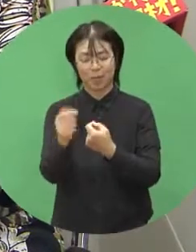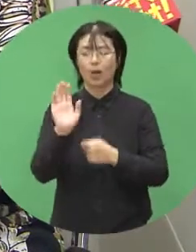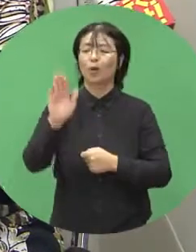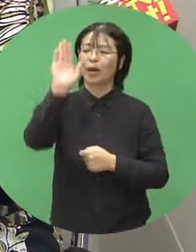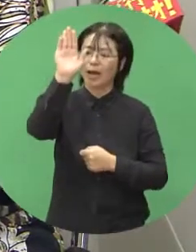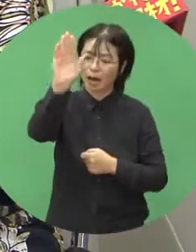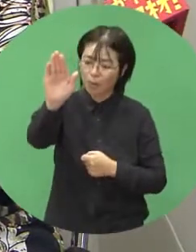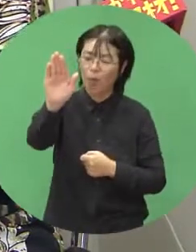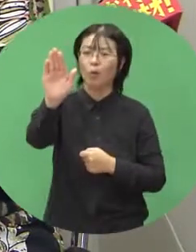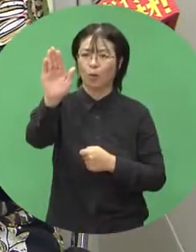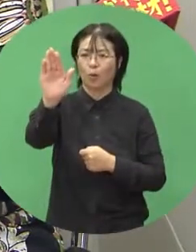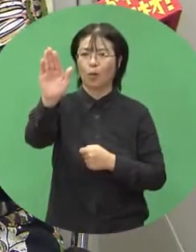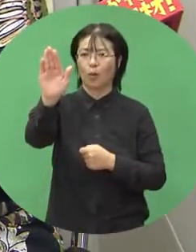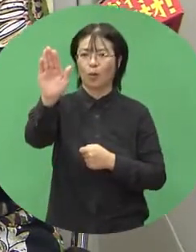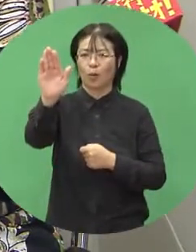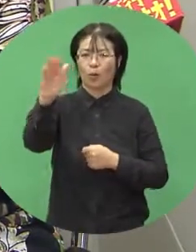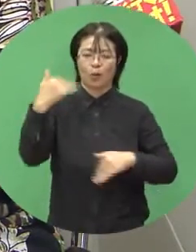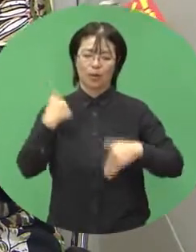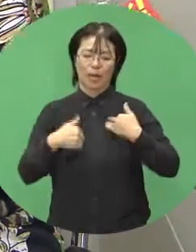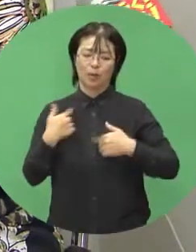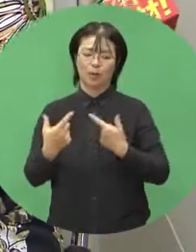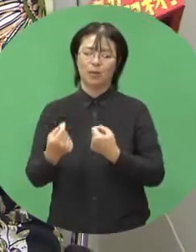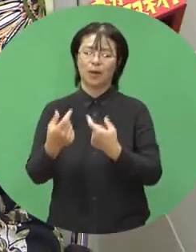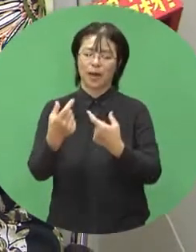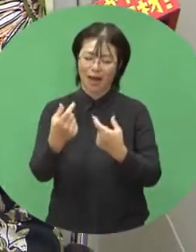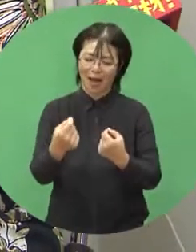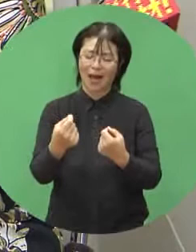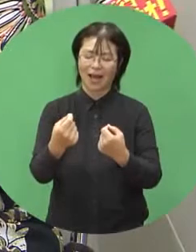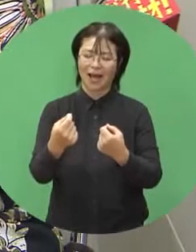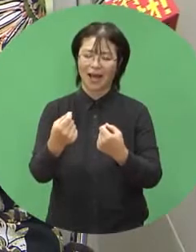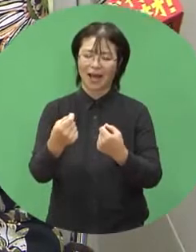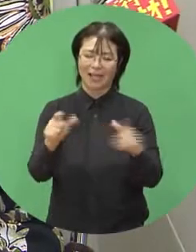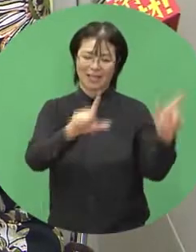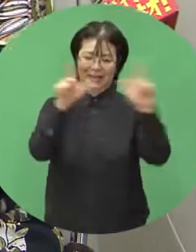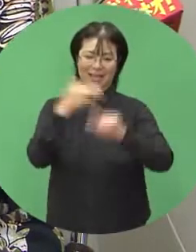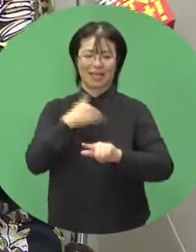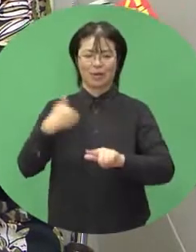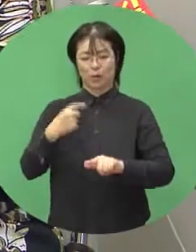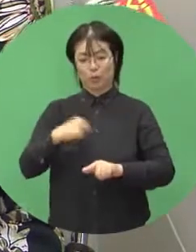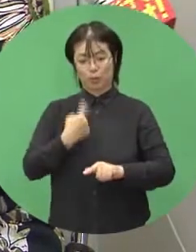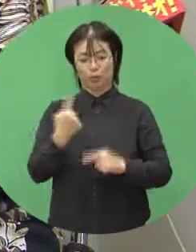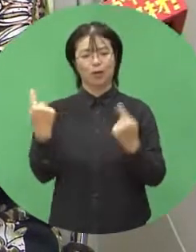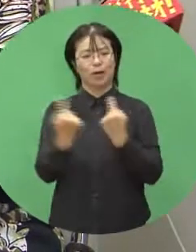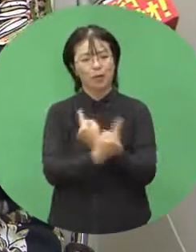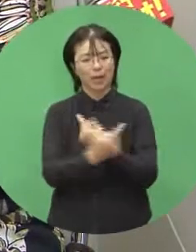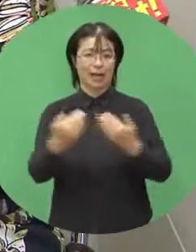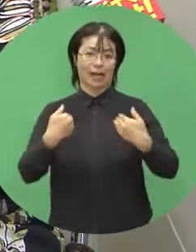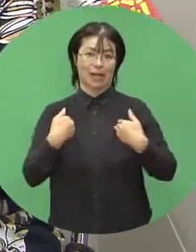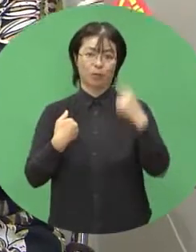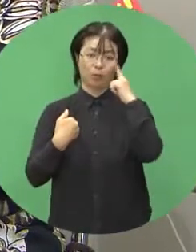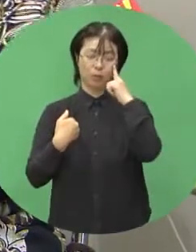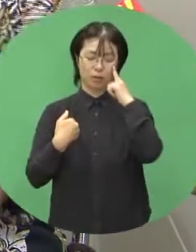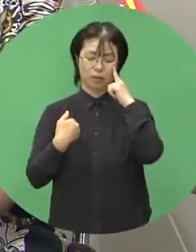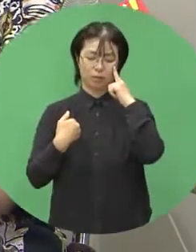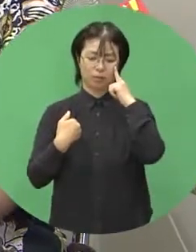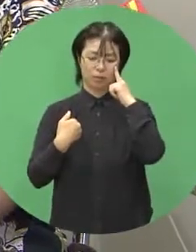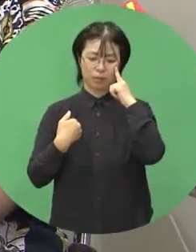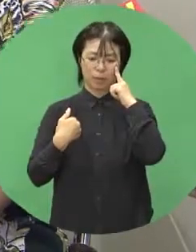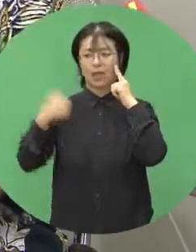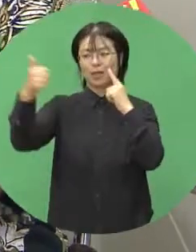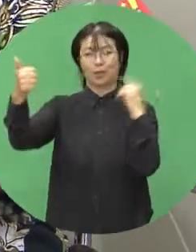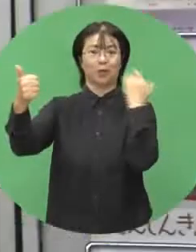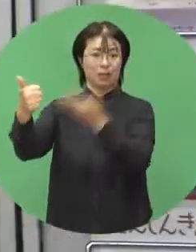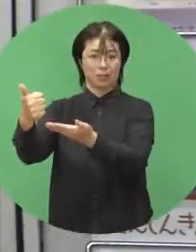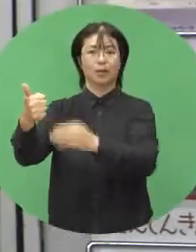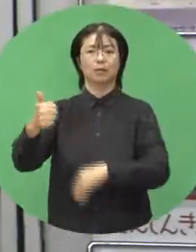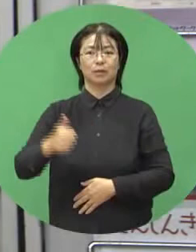からもそういうふうにあの感じられるように自分が変わっていかないといけないなと思います。 なるほど。じゃあ所長にお伺いしていいですか。